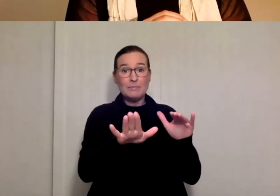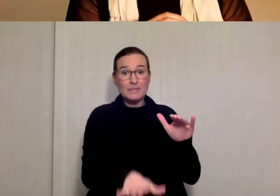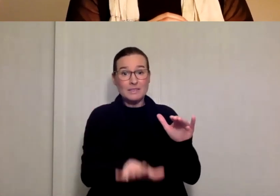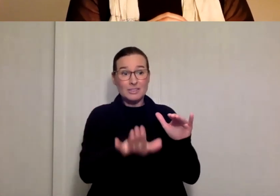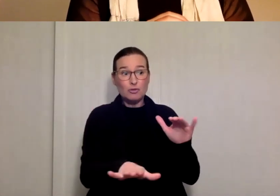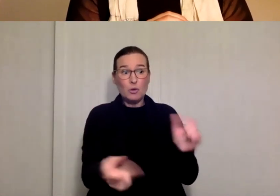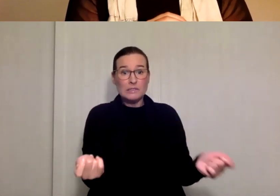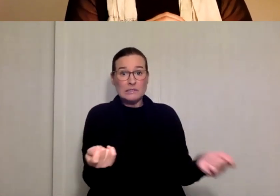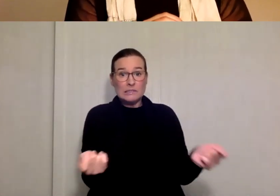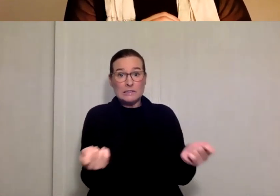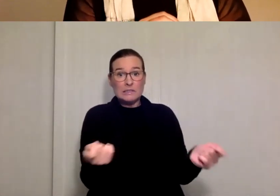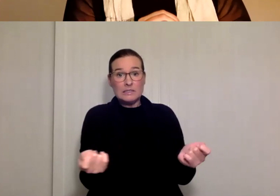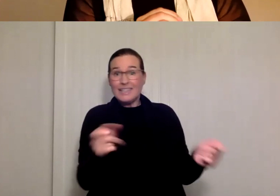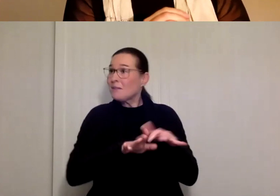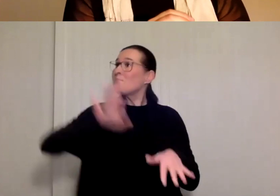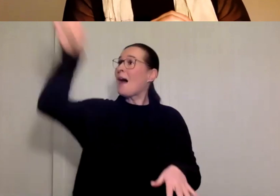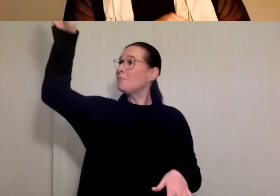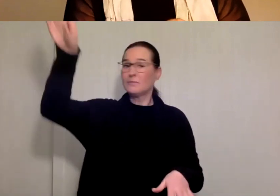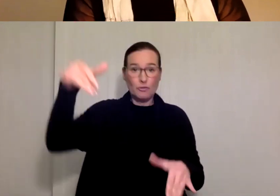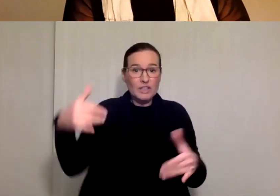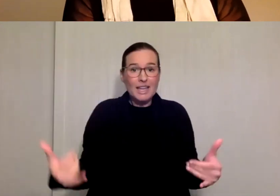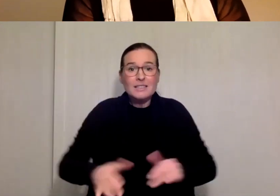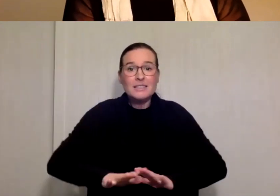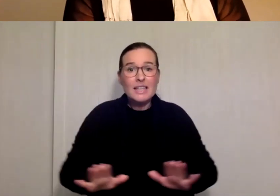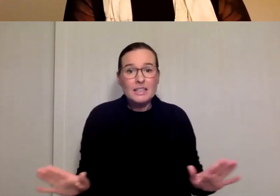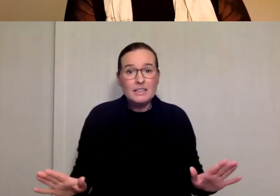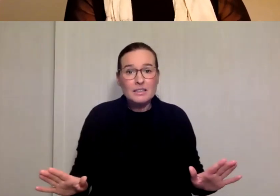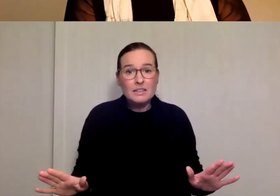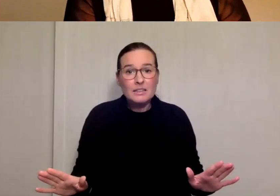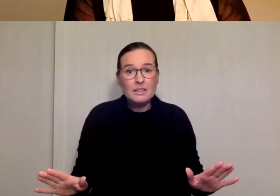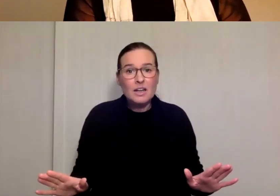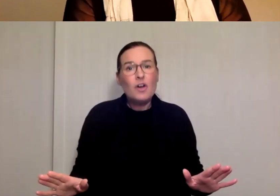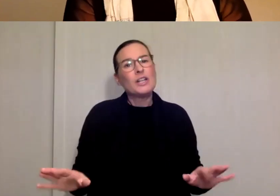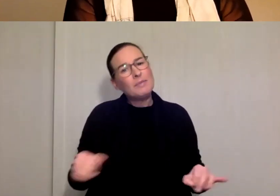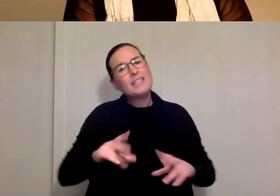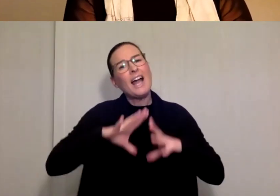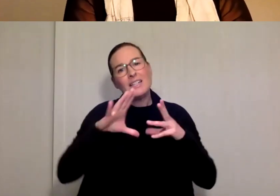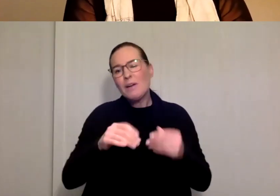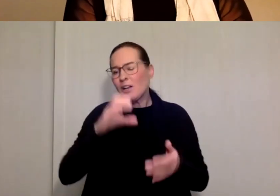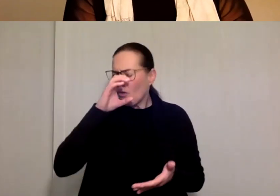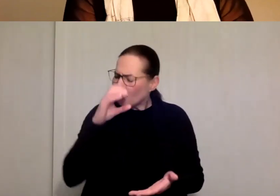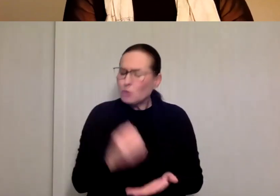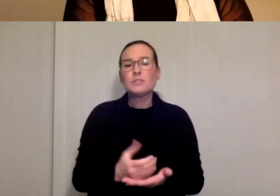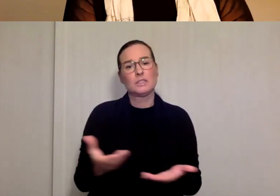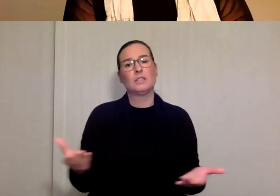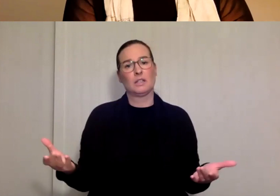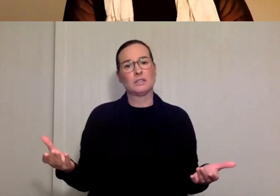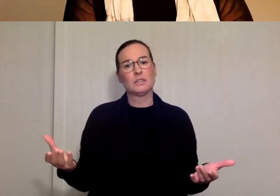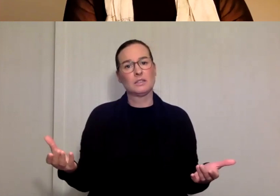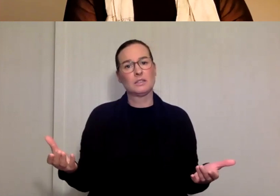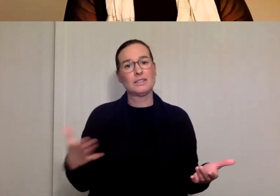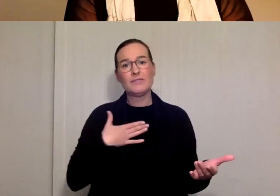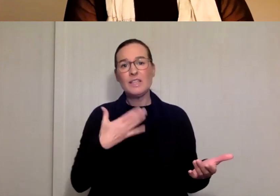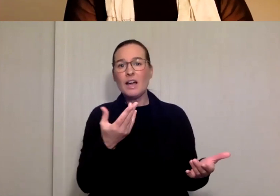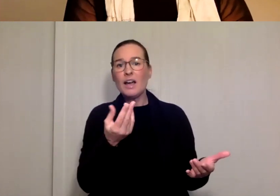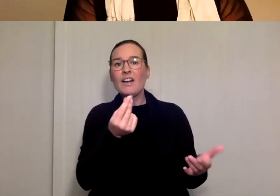sind. Und das ist das, was mich leitet und das ist das, was mich insgesamt auch etwas frustriert, dass wir Wirtschaft